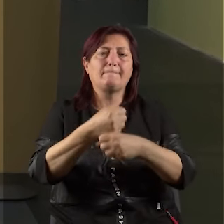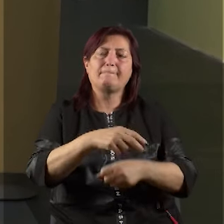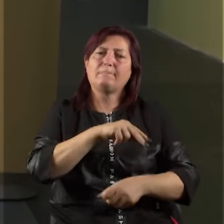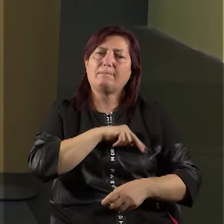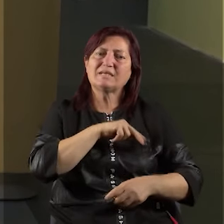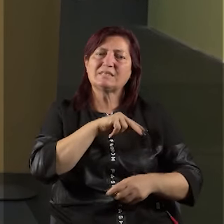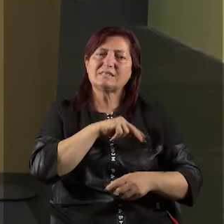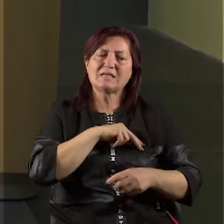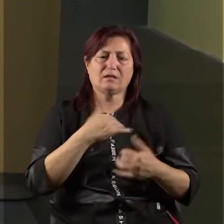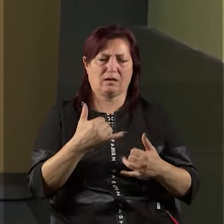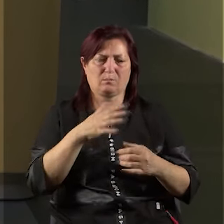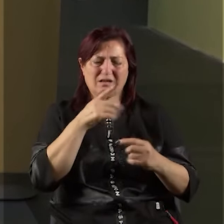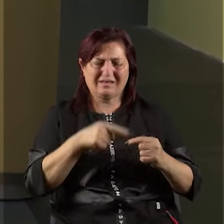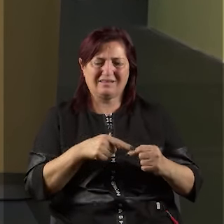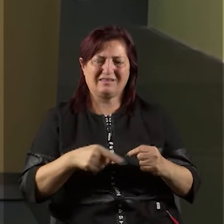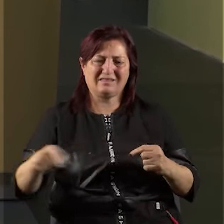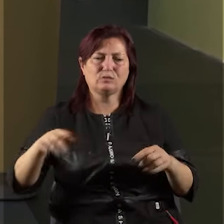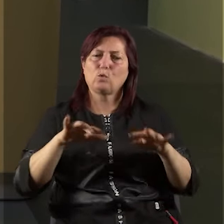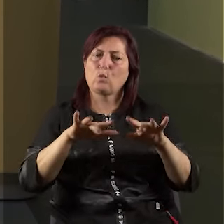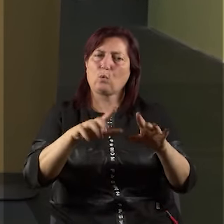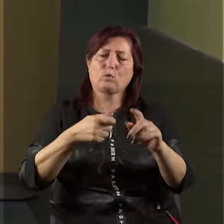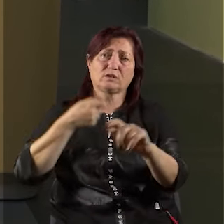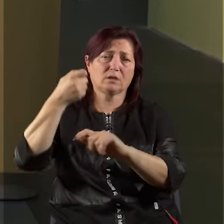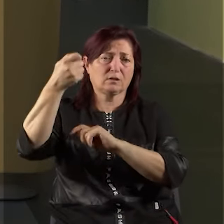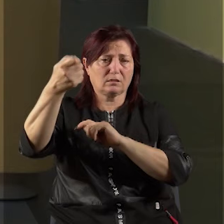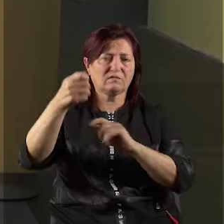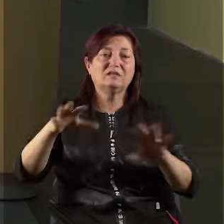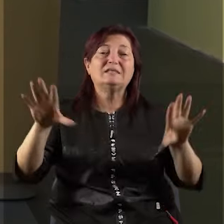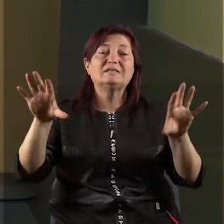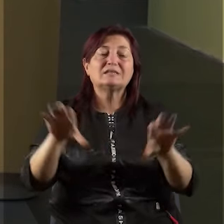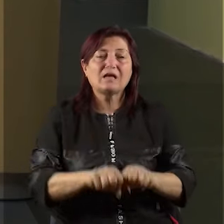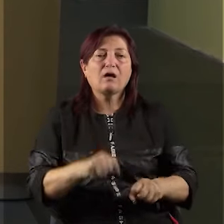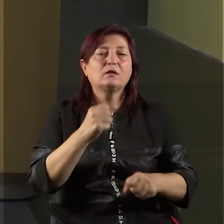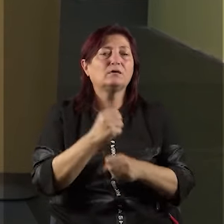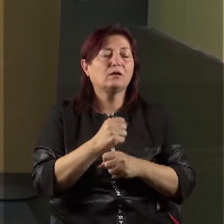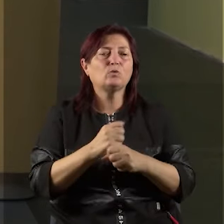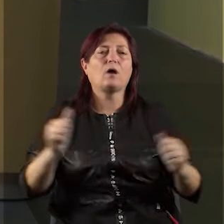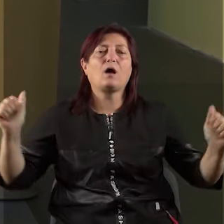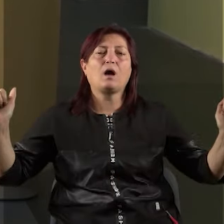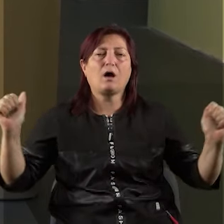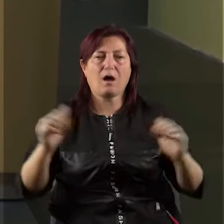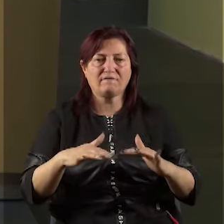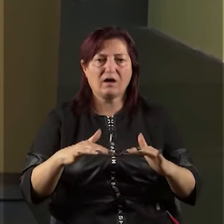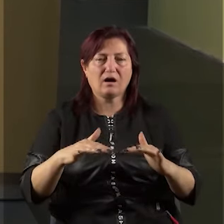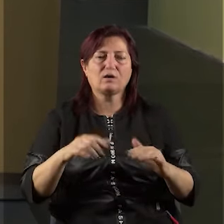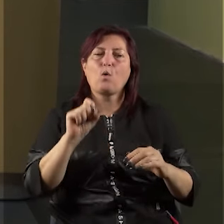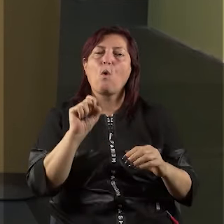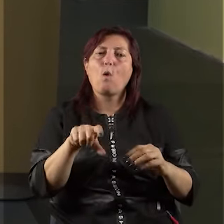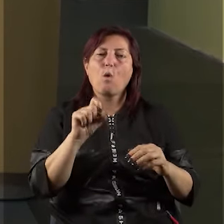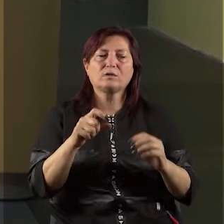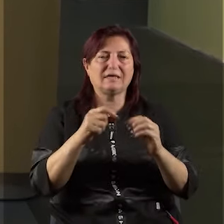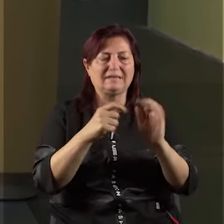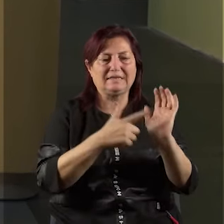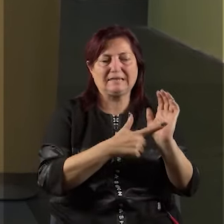մրցանակաբաշխության, հիմա ընթացքի մեջ են գործերը ներկայացրել են, իսկ ծաղկաձորում անում ենք հավաք հոկտեմբերի